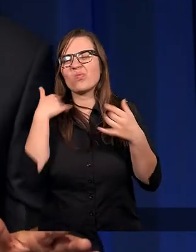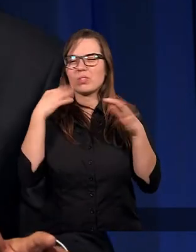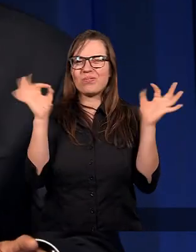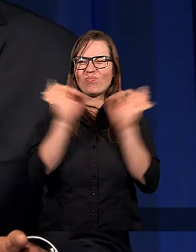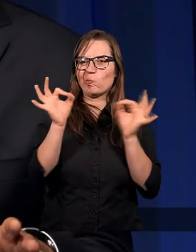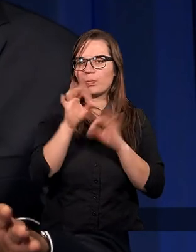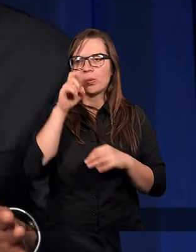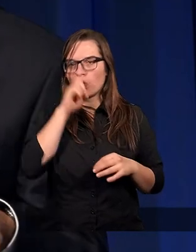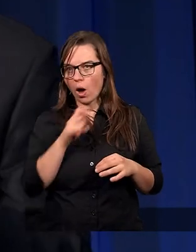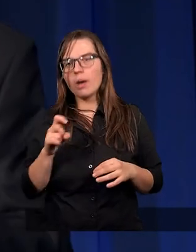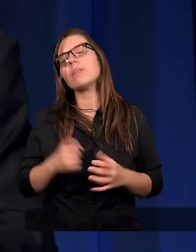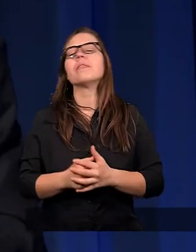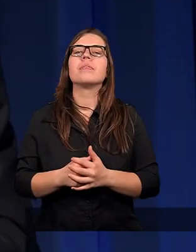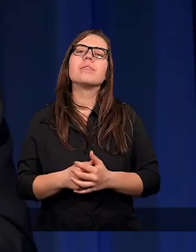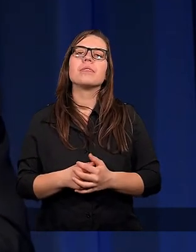dno.